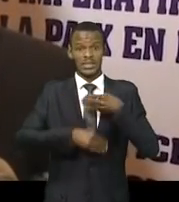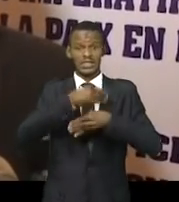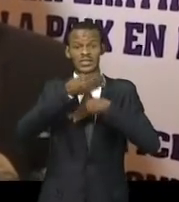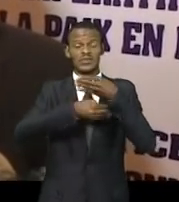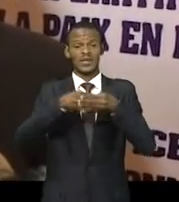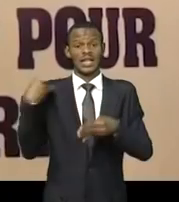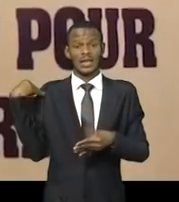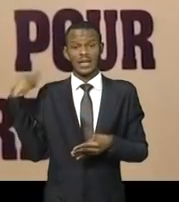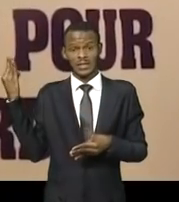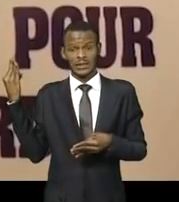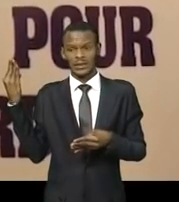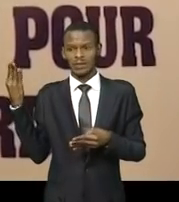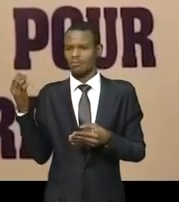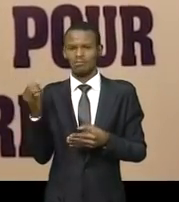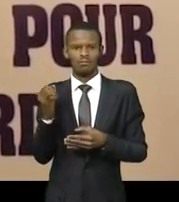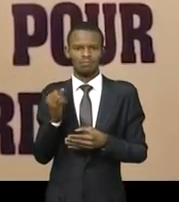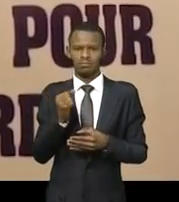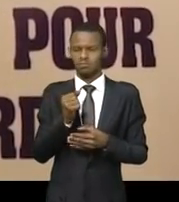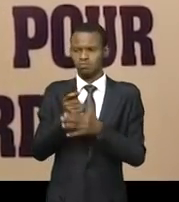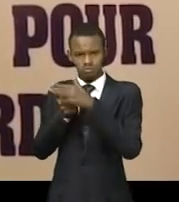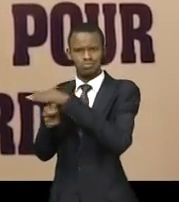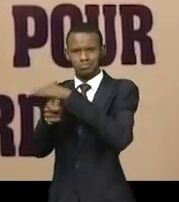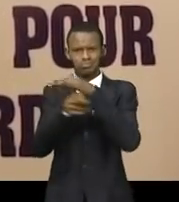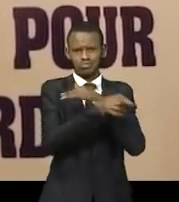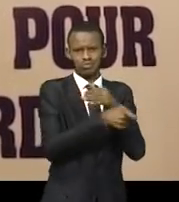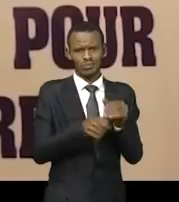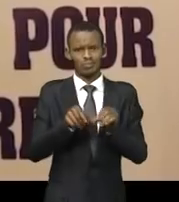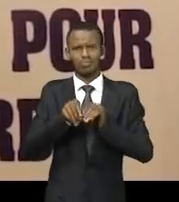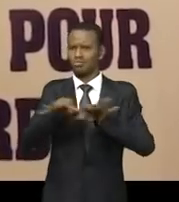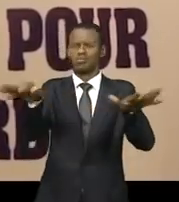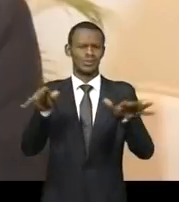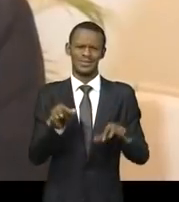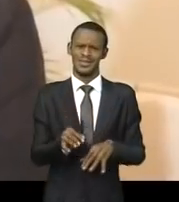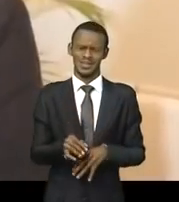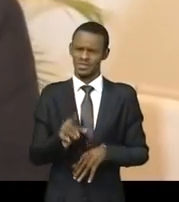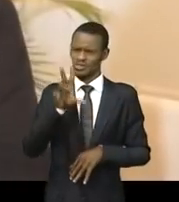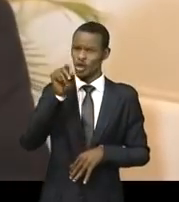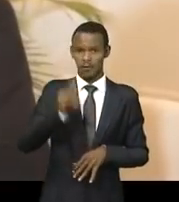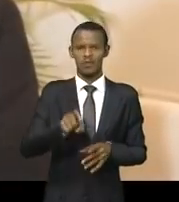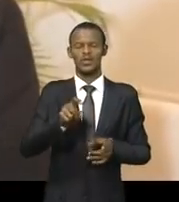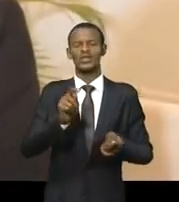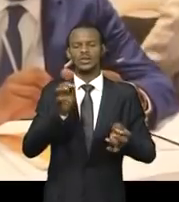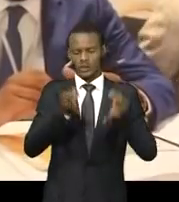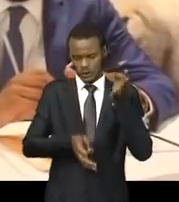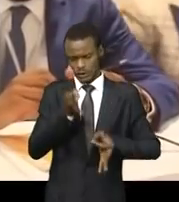5 millions de morts sans la justice transitionnelle. Comme le veut le chef de l'État Félix-Antoine Tshisekedi, la justice